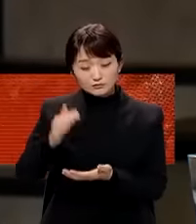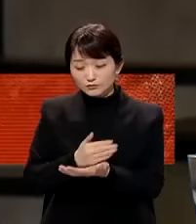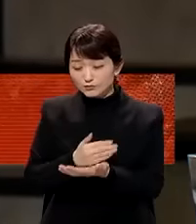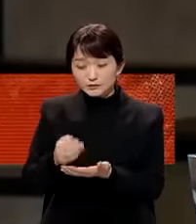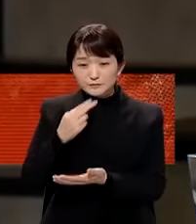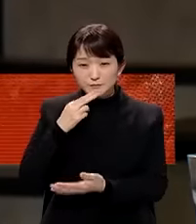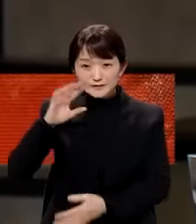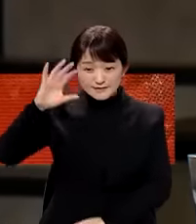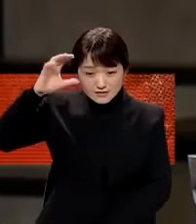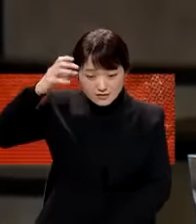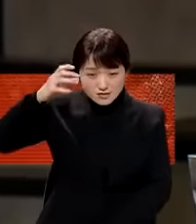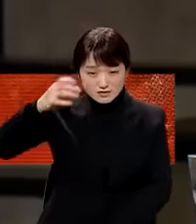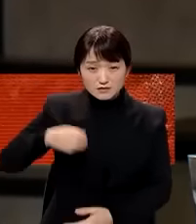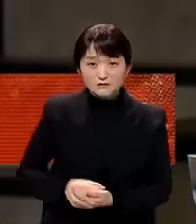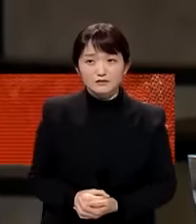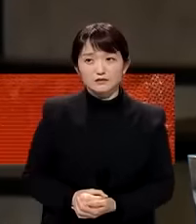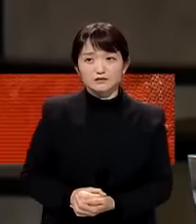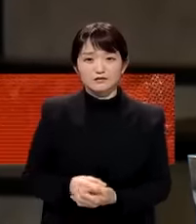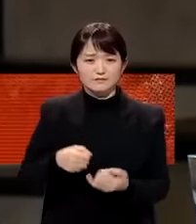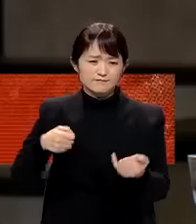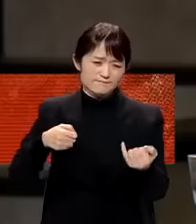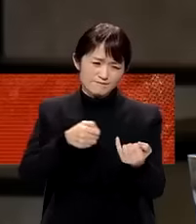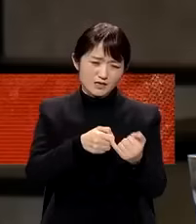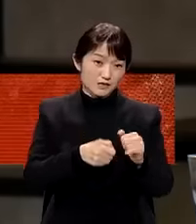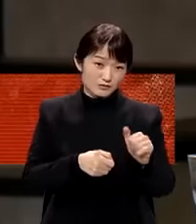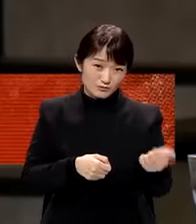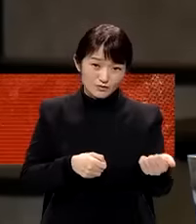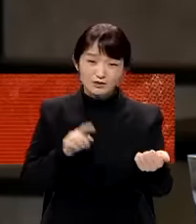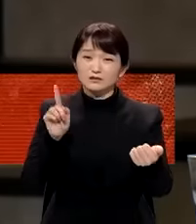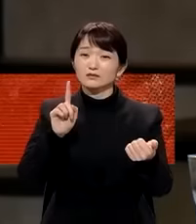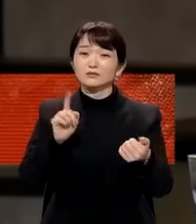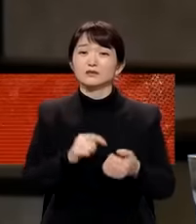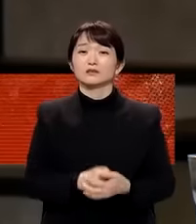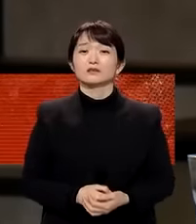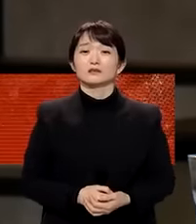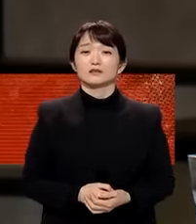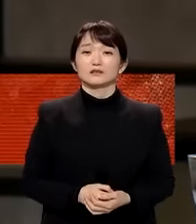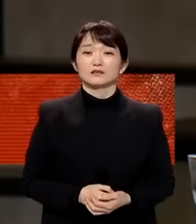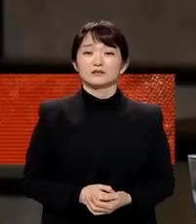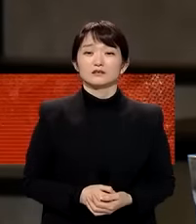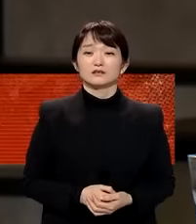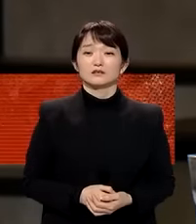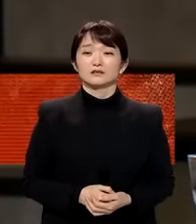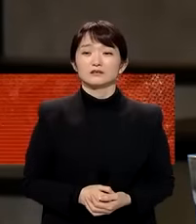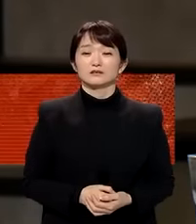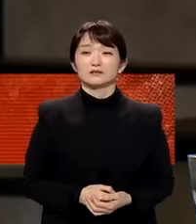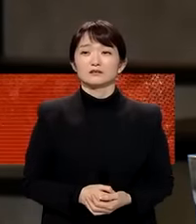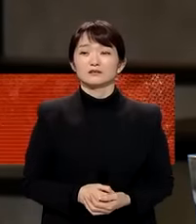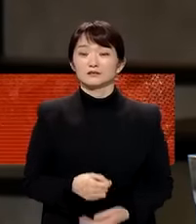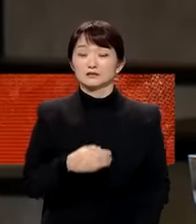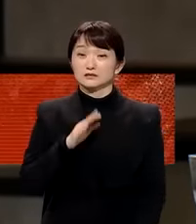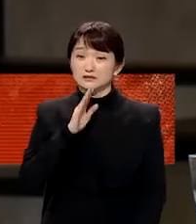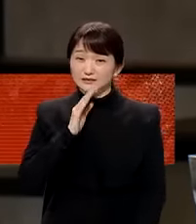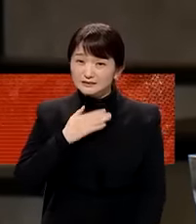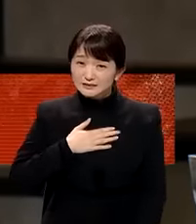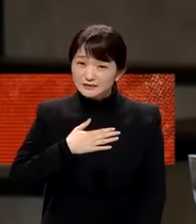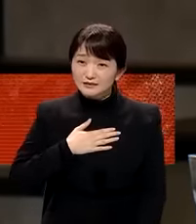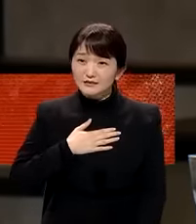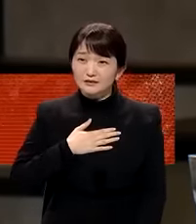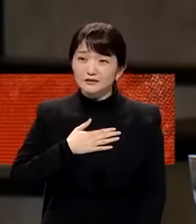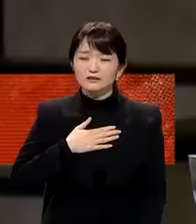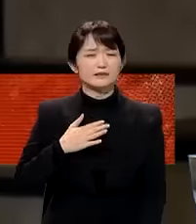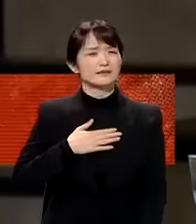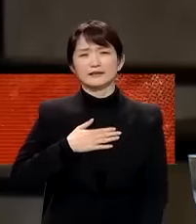우발적이다 의사 결정 능력이 없었다 이건 아주 전형적으로 어떤 의미를 갖고 있냐면 사실 나는 뭐